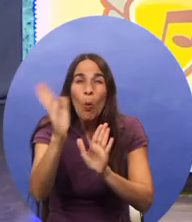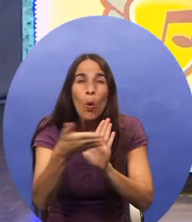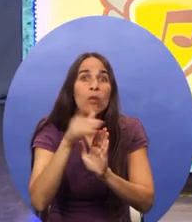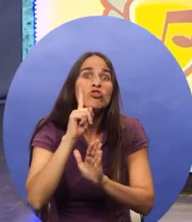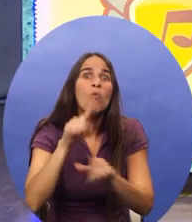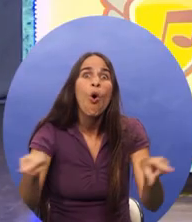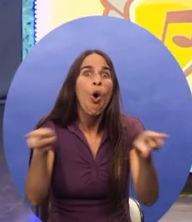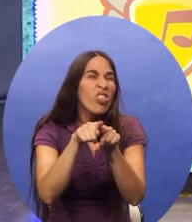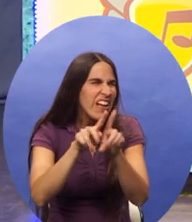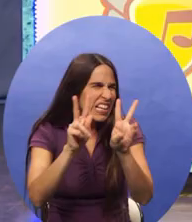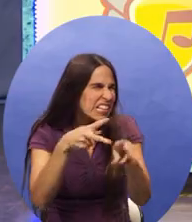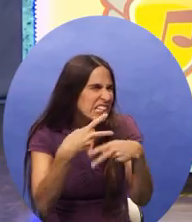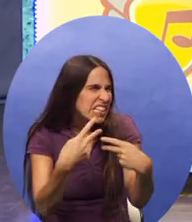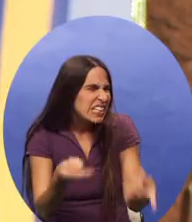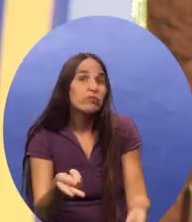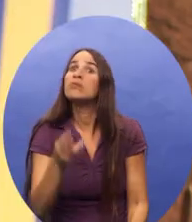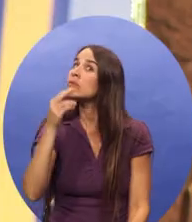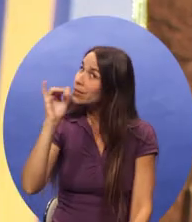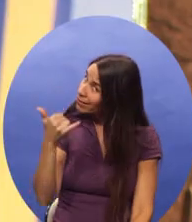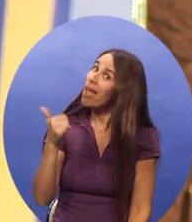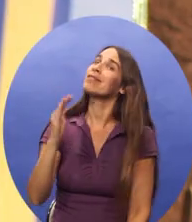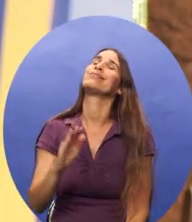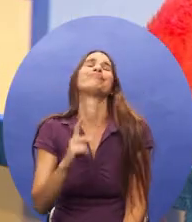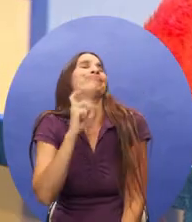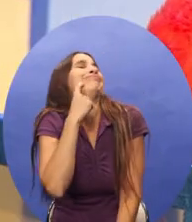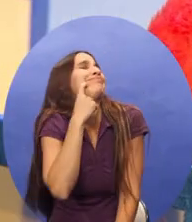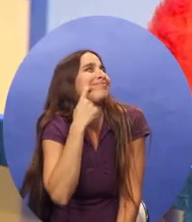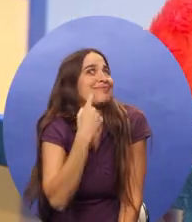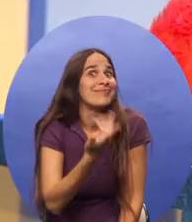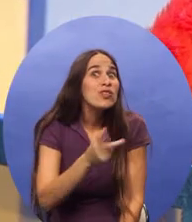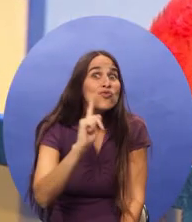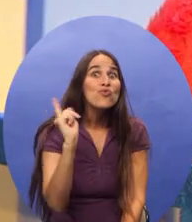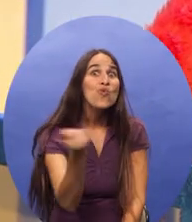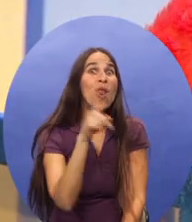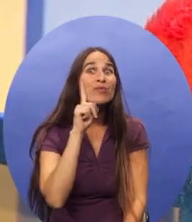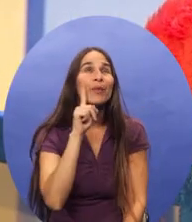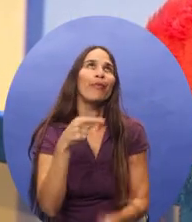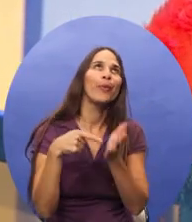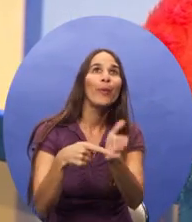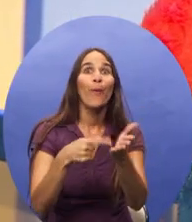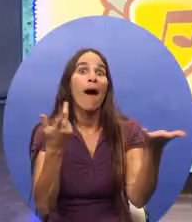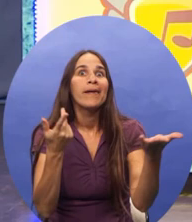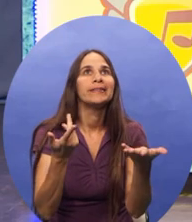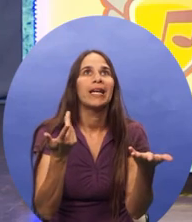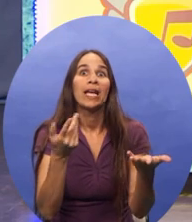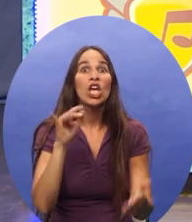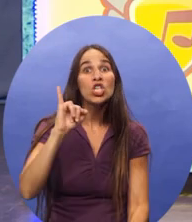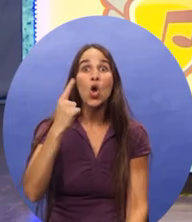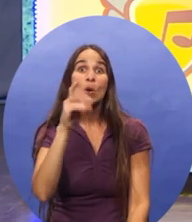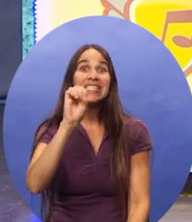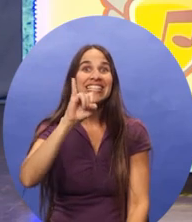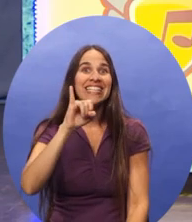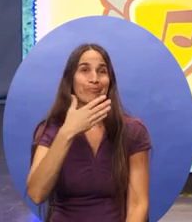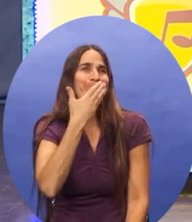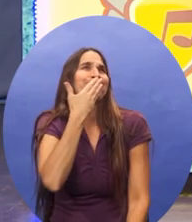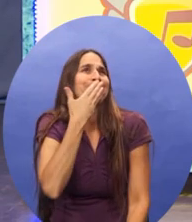ולבייביסיטרים, יש את אותו השם? כן. מה? לכולם קוראים נגיד,